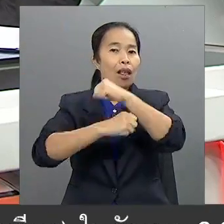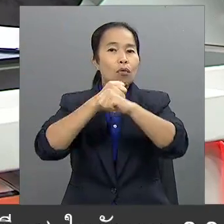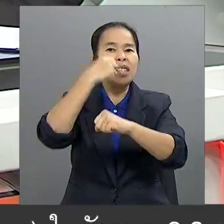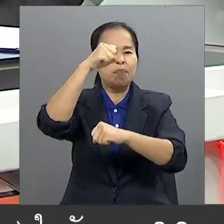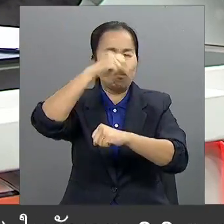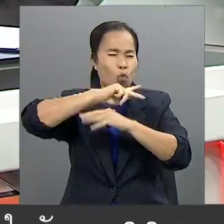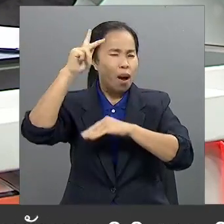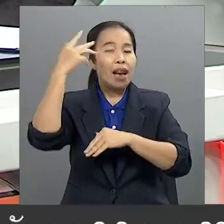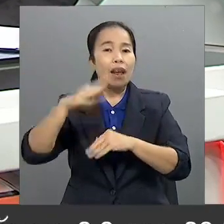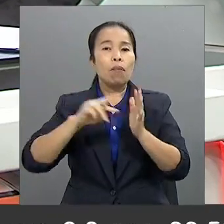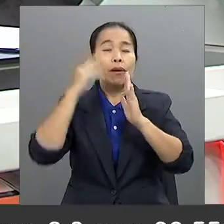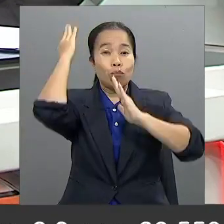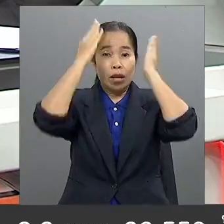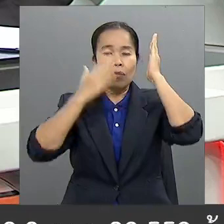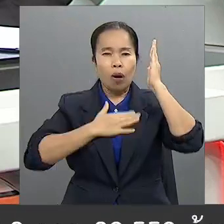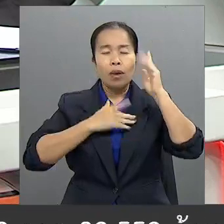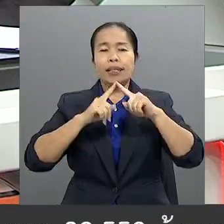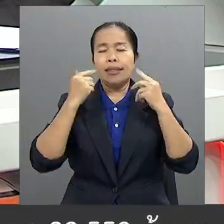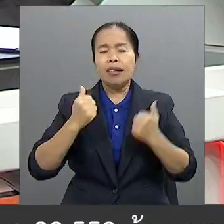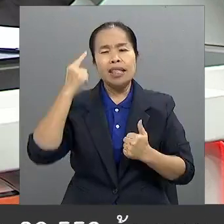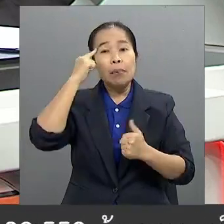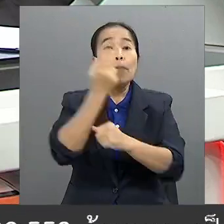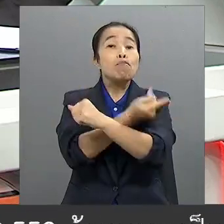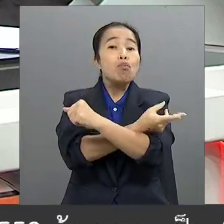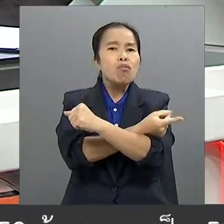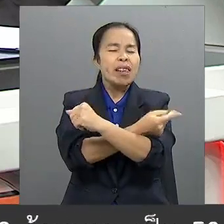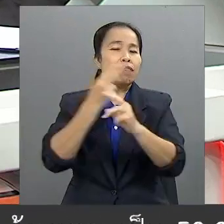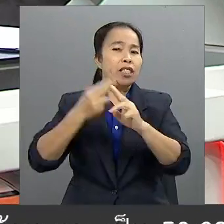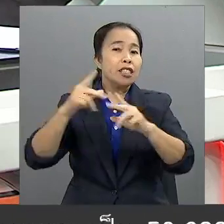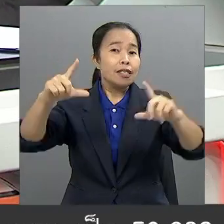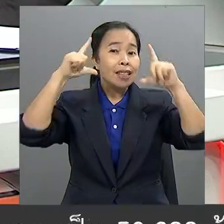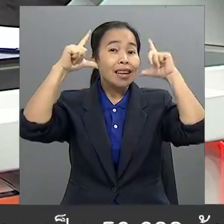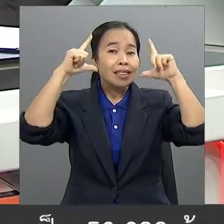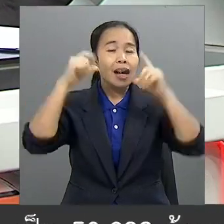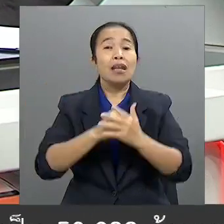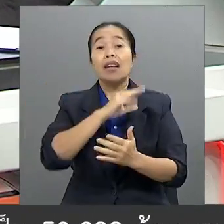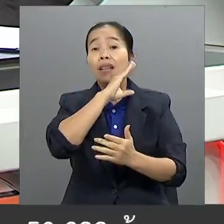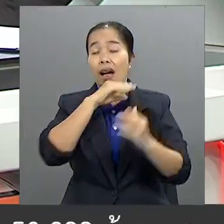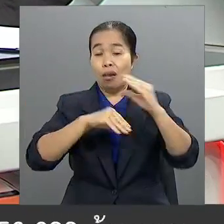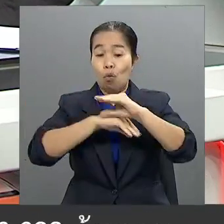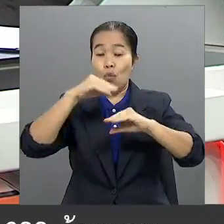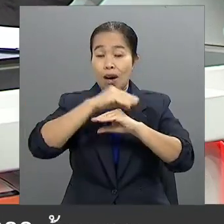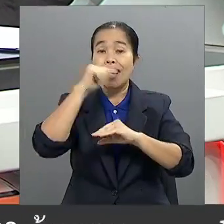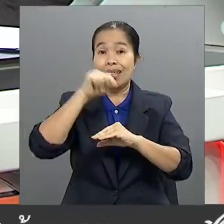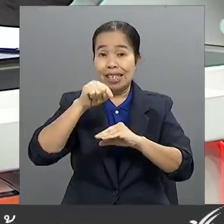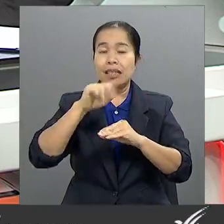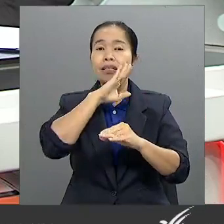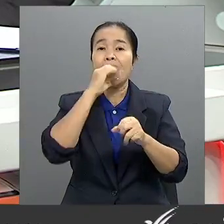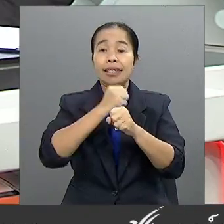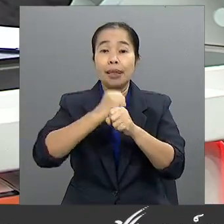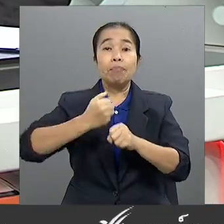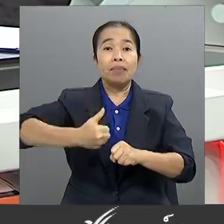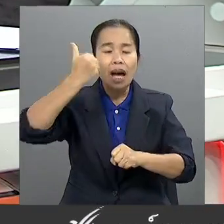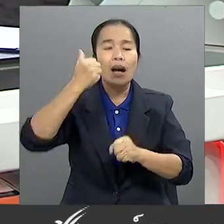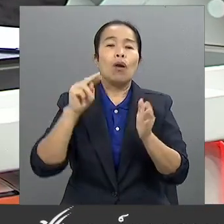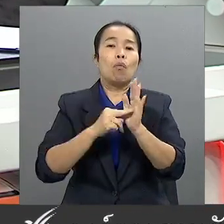เสียงของภูเก็ตนะครับก็ทำให้หลายฝ่ายนั้นเชื่อว่าหากเดินหน้าโครงการนี้ได้จะไม่เพียงชุบชีวิตอสังหาริมทรัพย์นะ